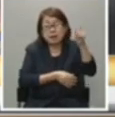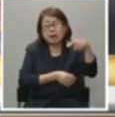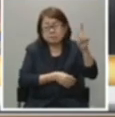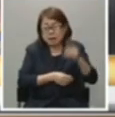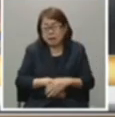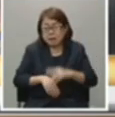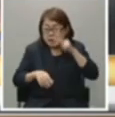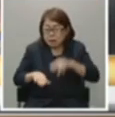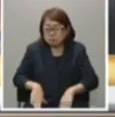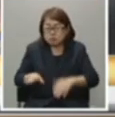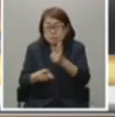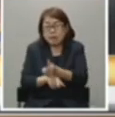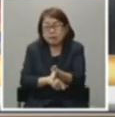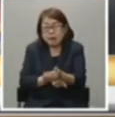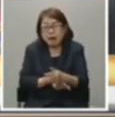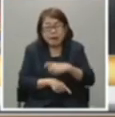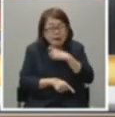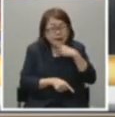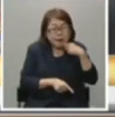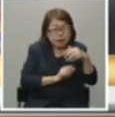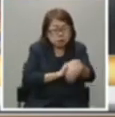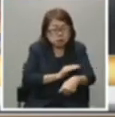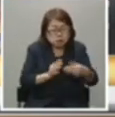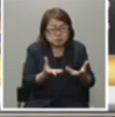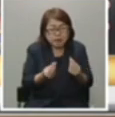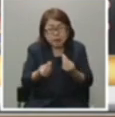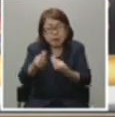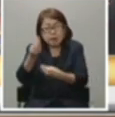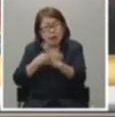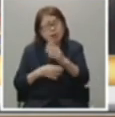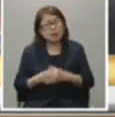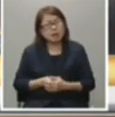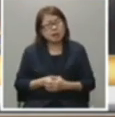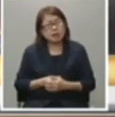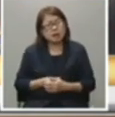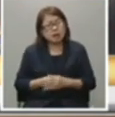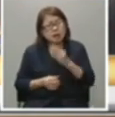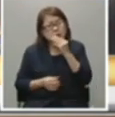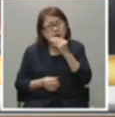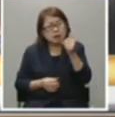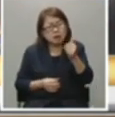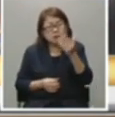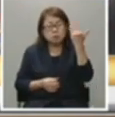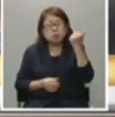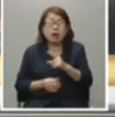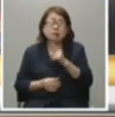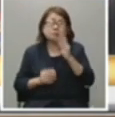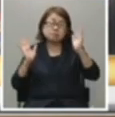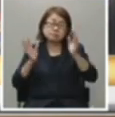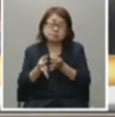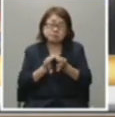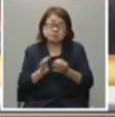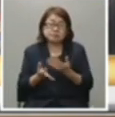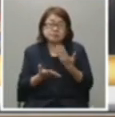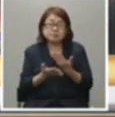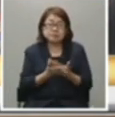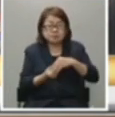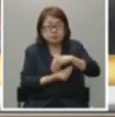แล้งให้ขุดดินเมื่อวานนี้เองค่ะก็ยังพูดถึงเศรษฐกิจมั่วไปหม